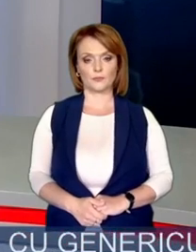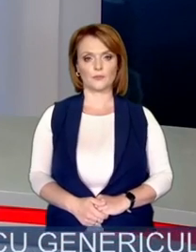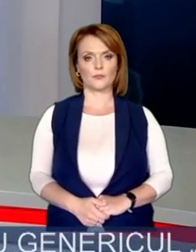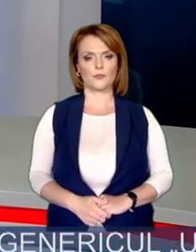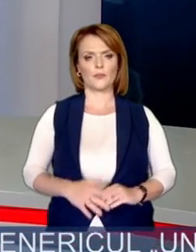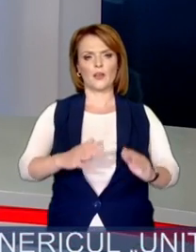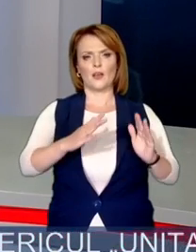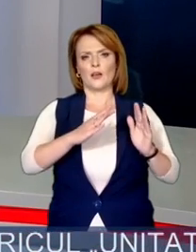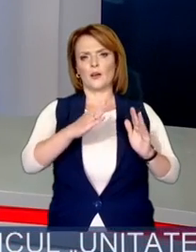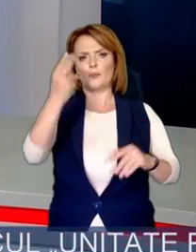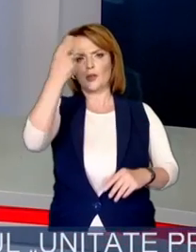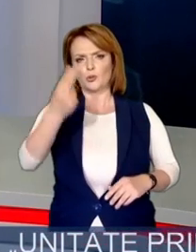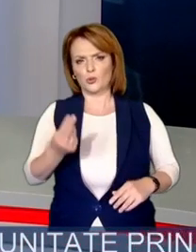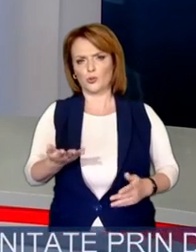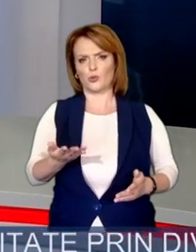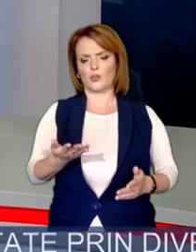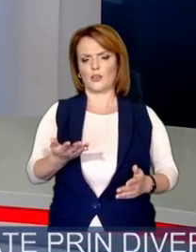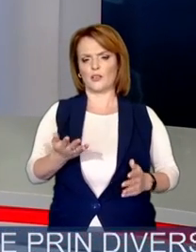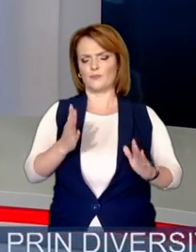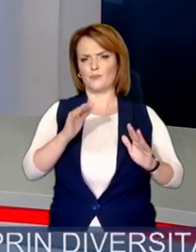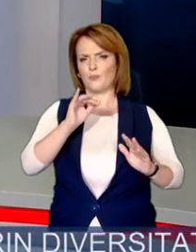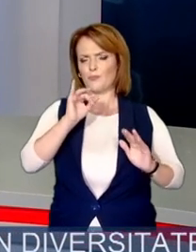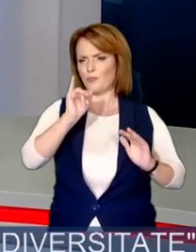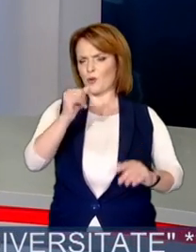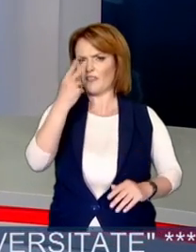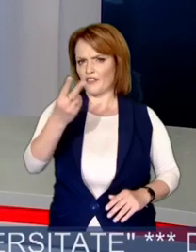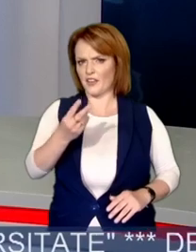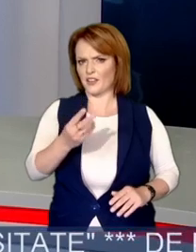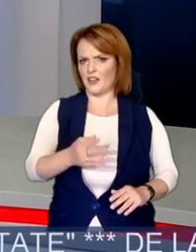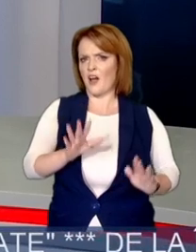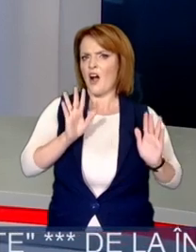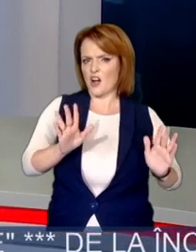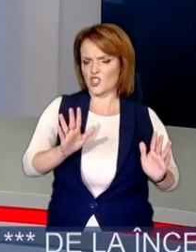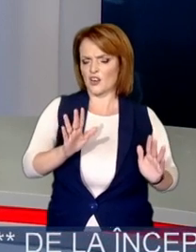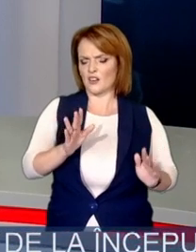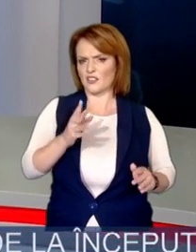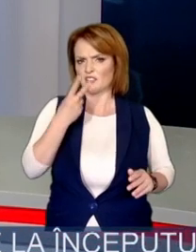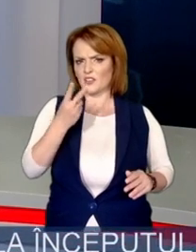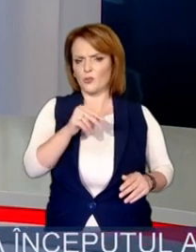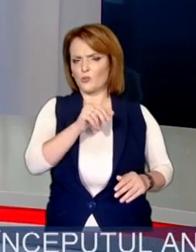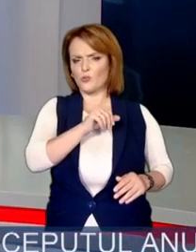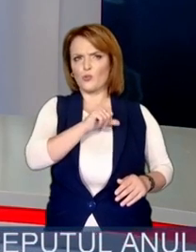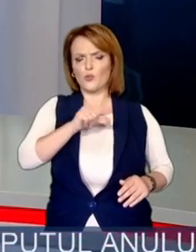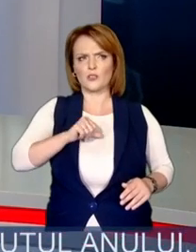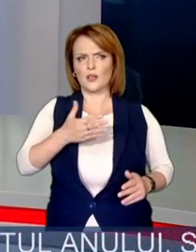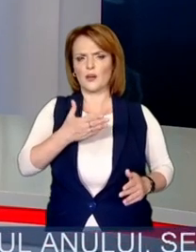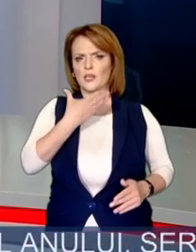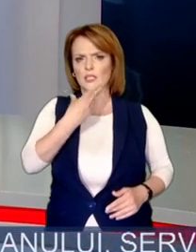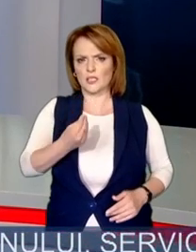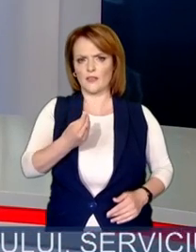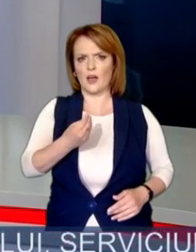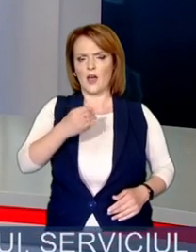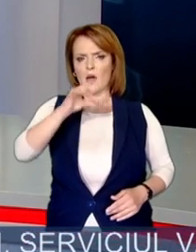Cu tencuiala căzută și picturile murale abia vizibile, așa arată astăzi una dintre cele mai frumoase biserici din raionul